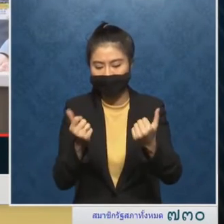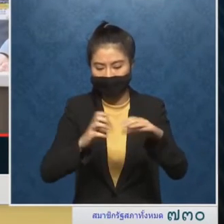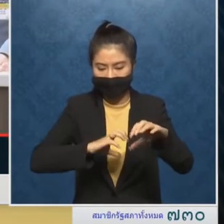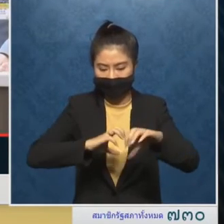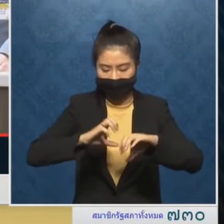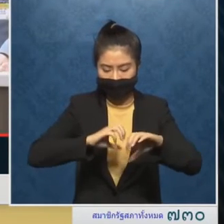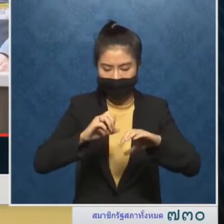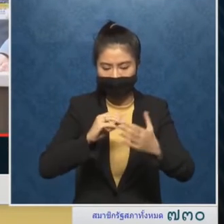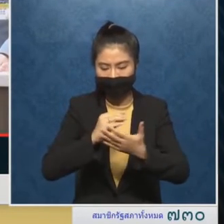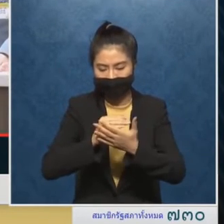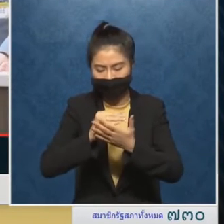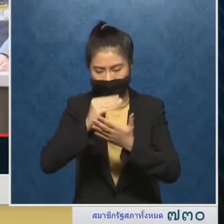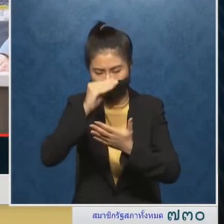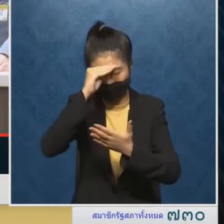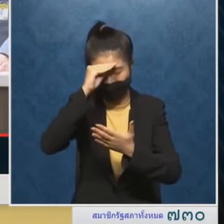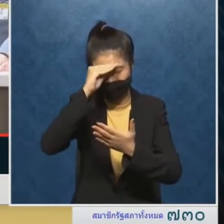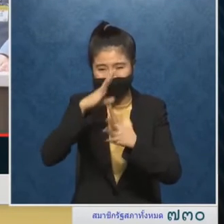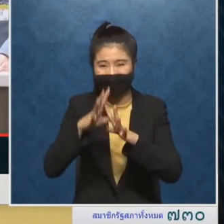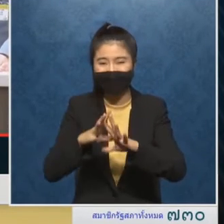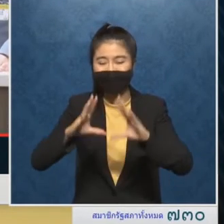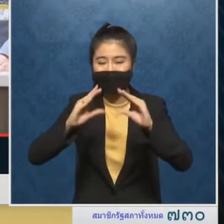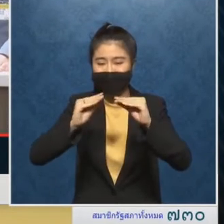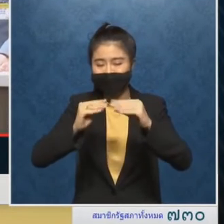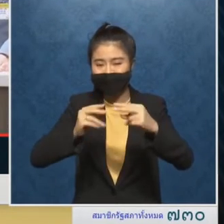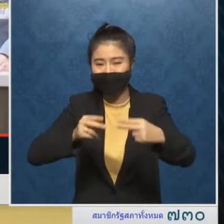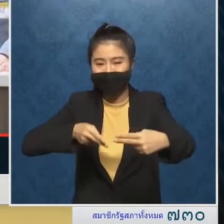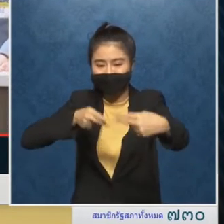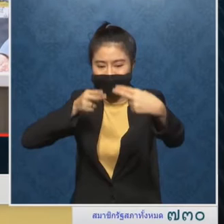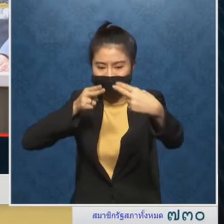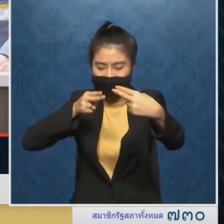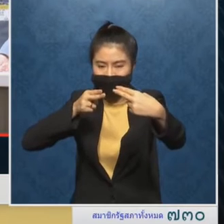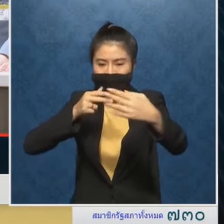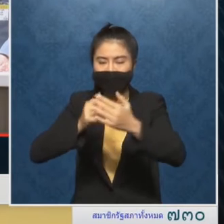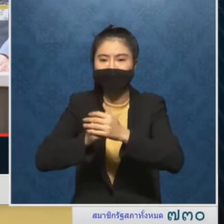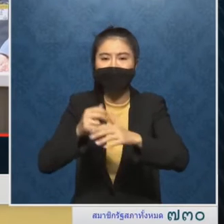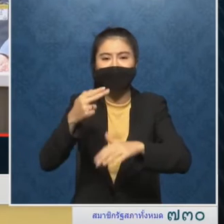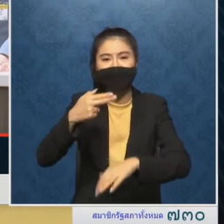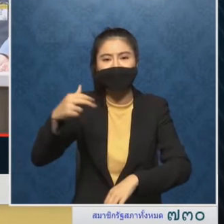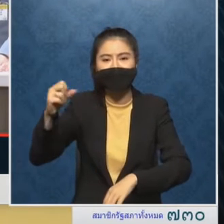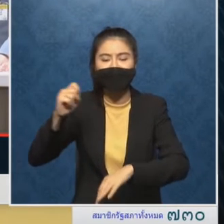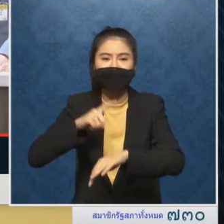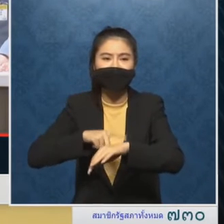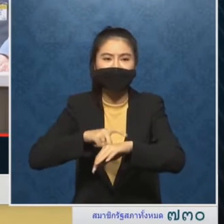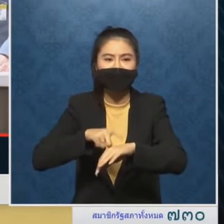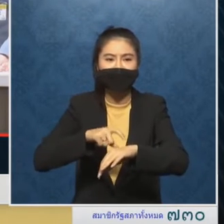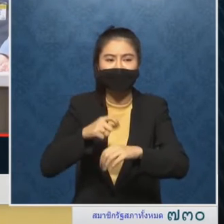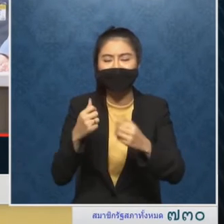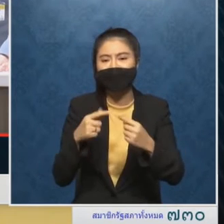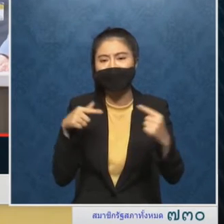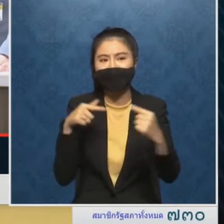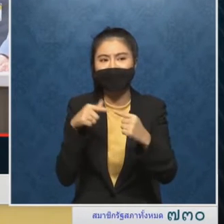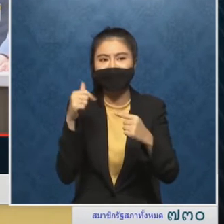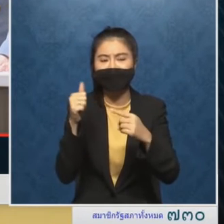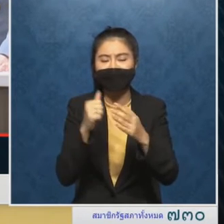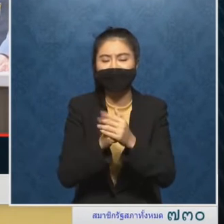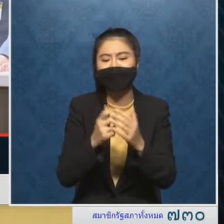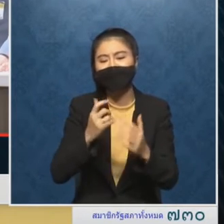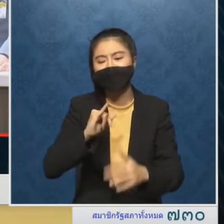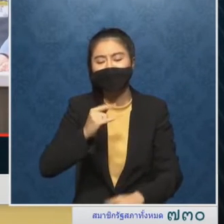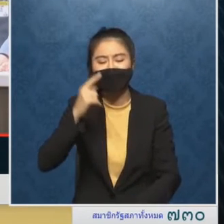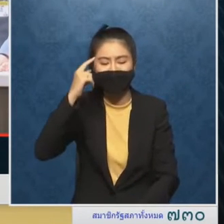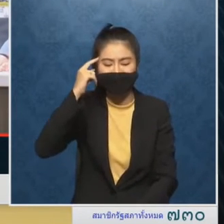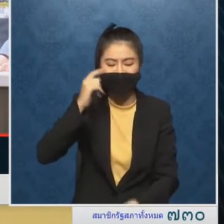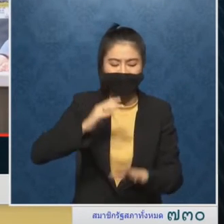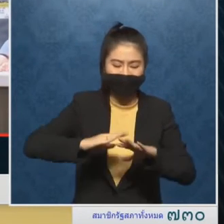ไน์แต่ไม่ได้มีการปรับหลกสูรเวลา ไมได้ปรับเลยวิชาที่เหะสมขดวต languages & สรางคามเชี่ยีการเร